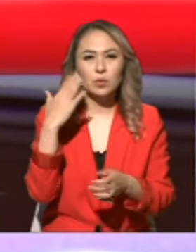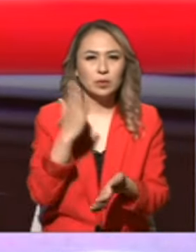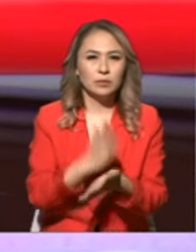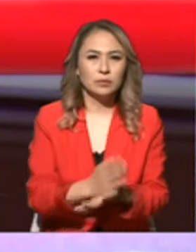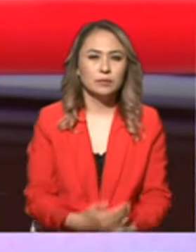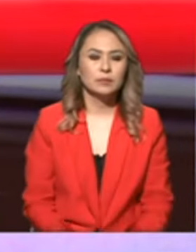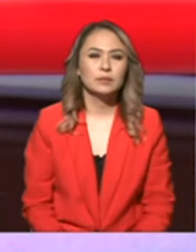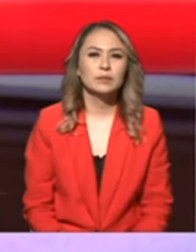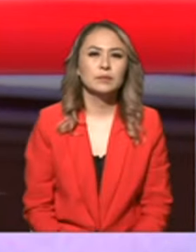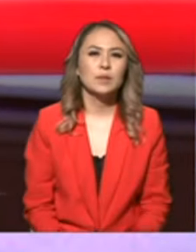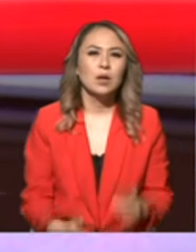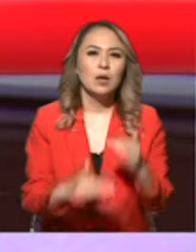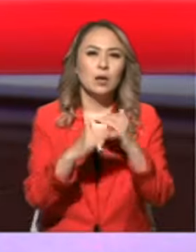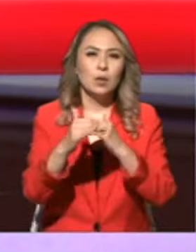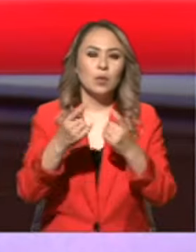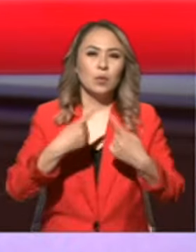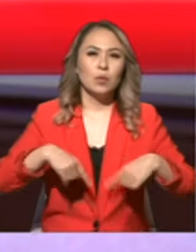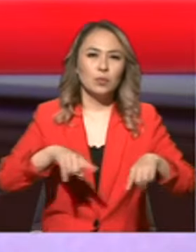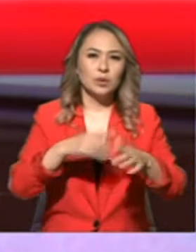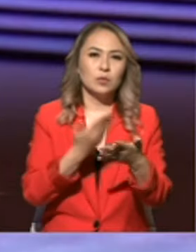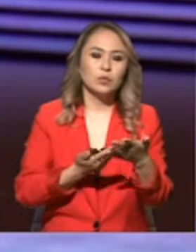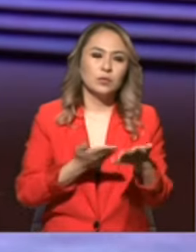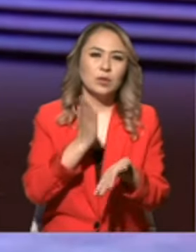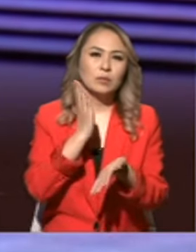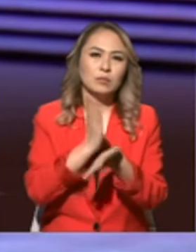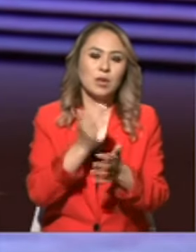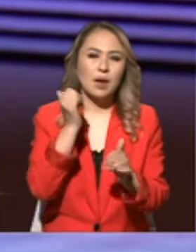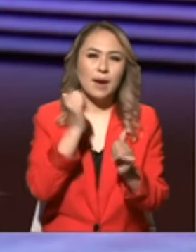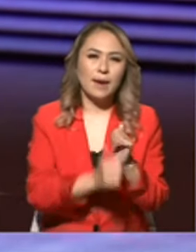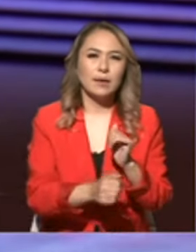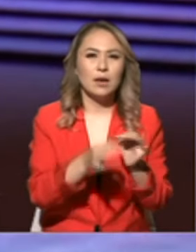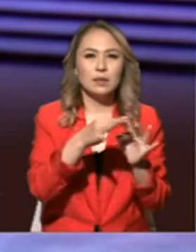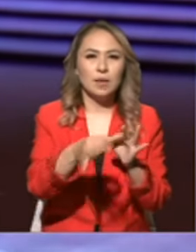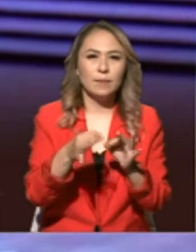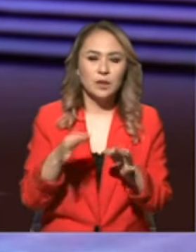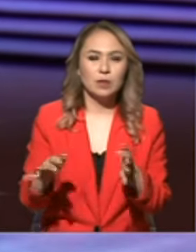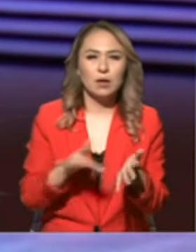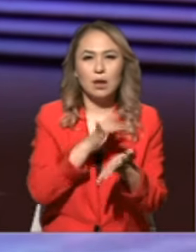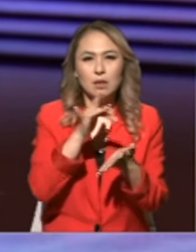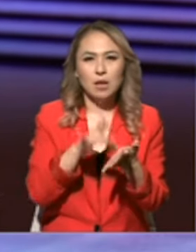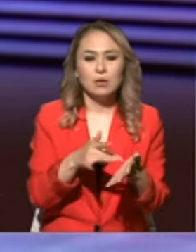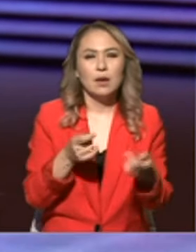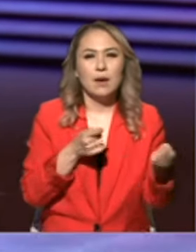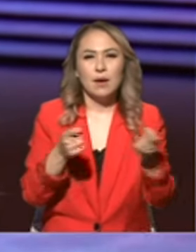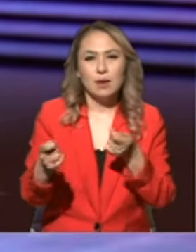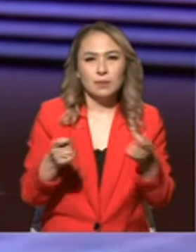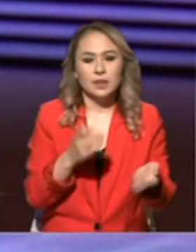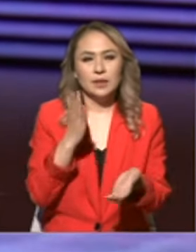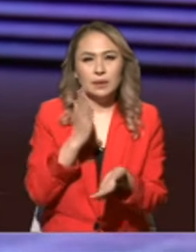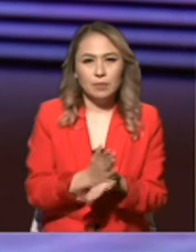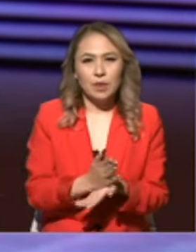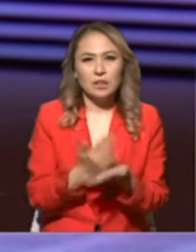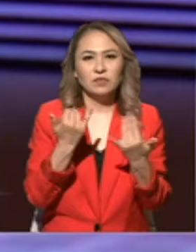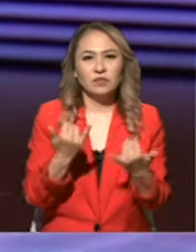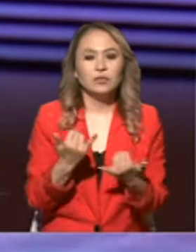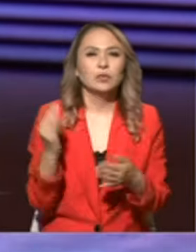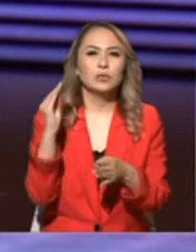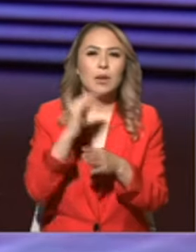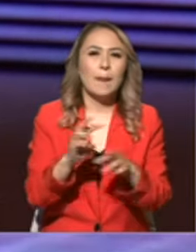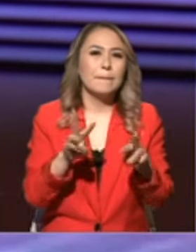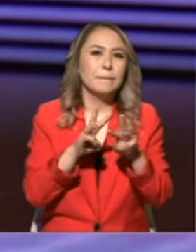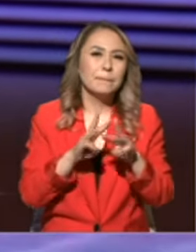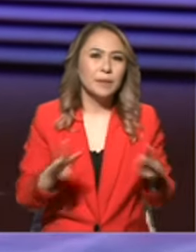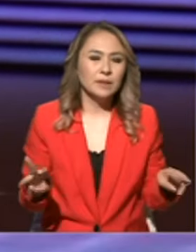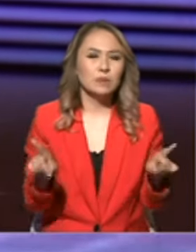жерлерде қоғамдық кеңестер бар. Олар жұмыс жасап жатыр. Әрбір аудандық, қалалық әкімдіктерде қоғамдық кеңестер құрылған. Оның сыртында